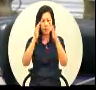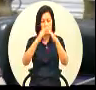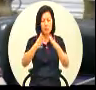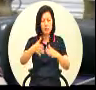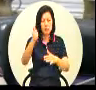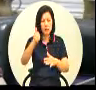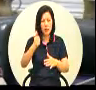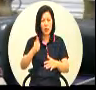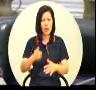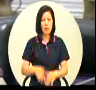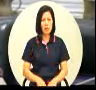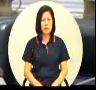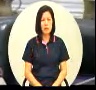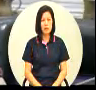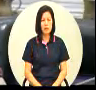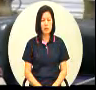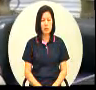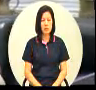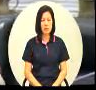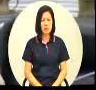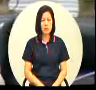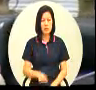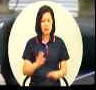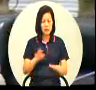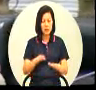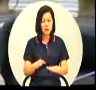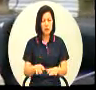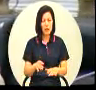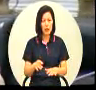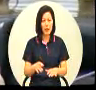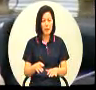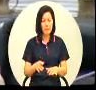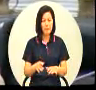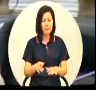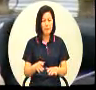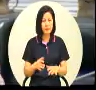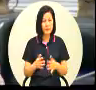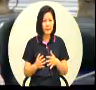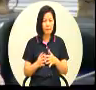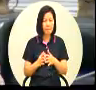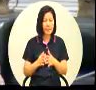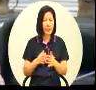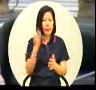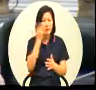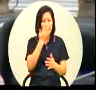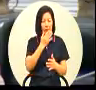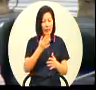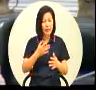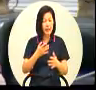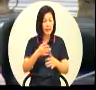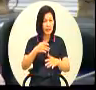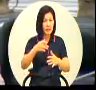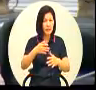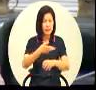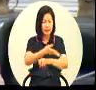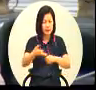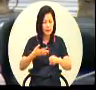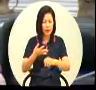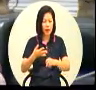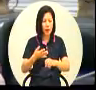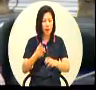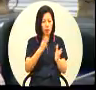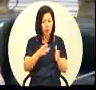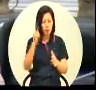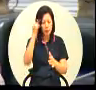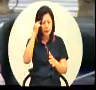要不要发挥过去你在美丽岛事件那一个非常有理想有抱